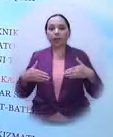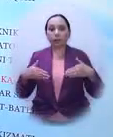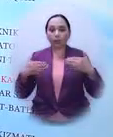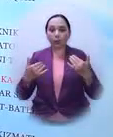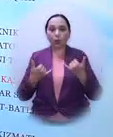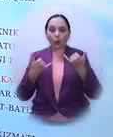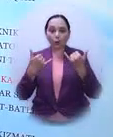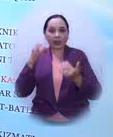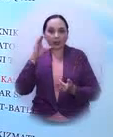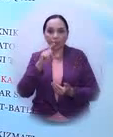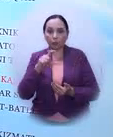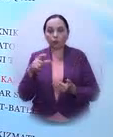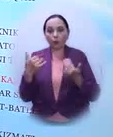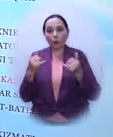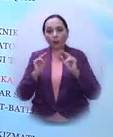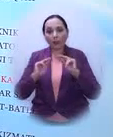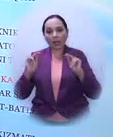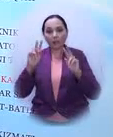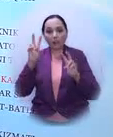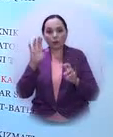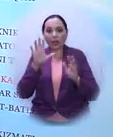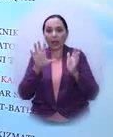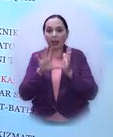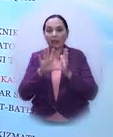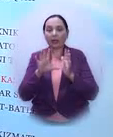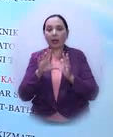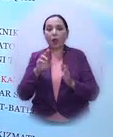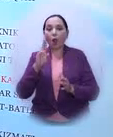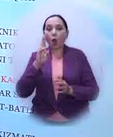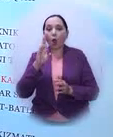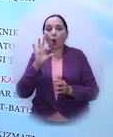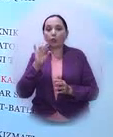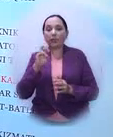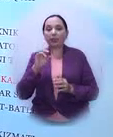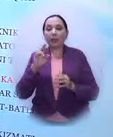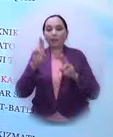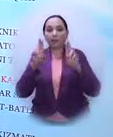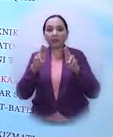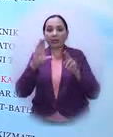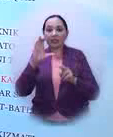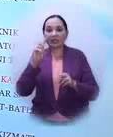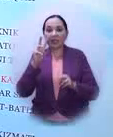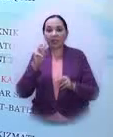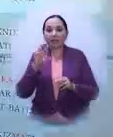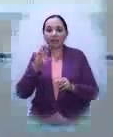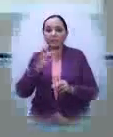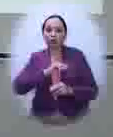Assalomu alaykum hurmatli tinglovchilar. Bugungi dars mavzuyimiz elektr konvektorlarning prinsipial elektr sxemasini ishlashi.